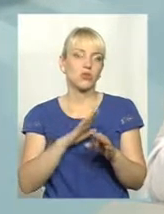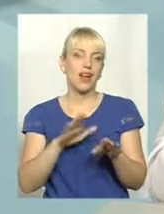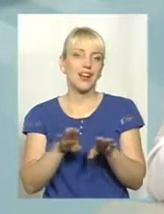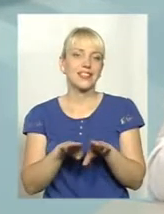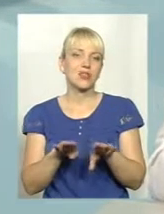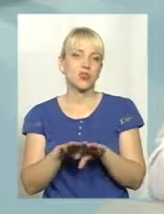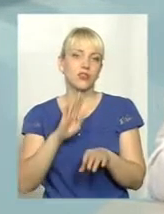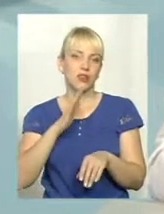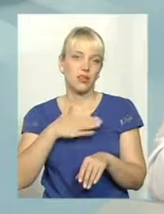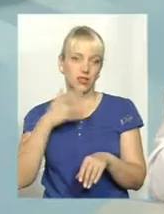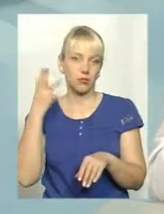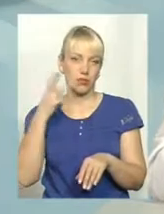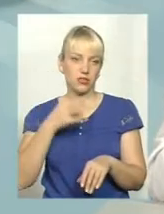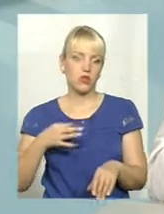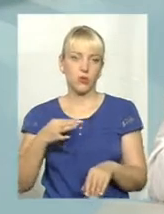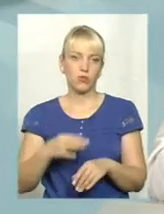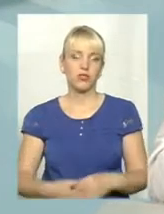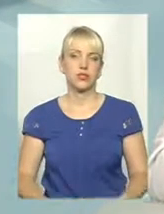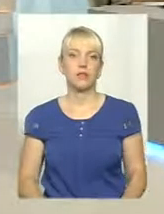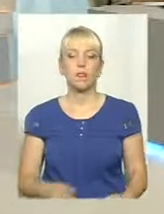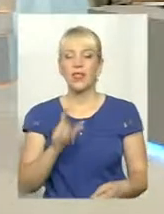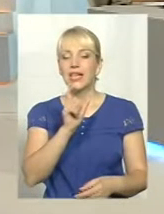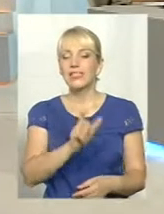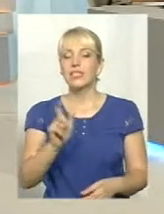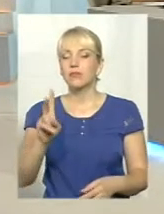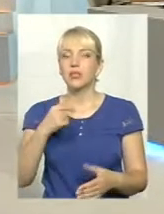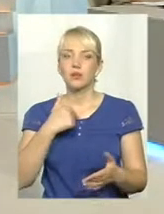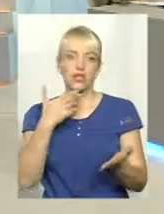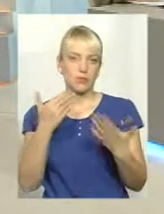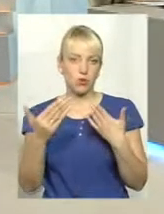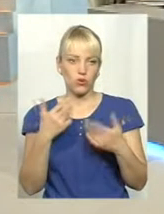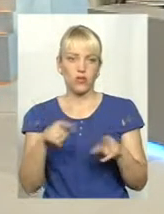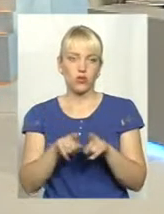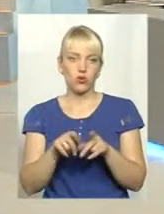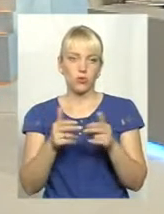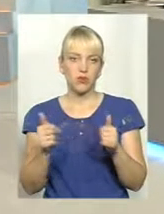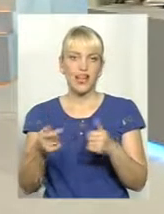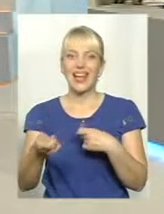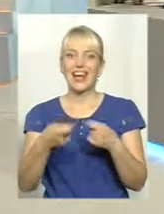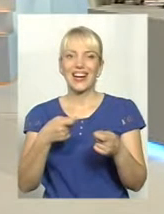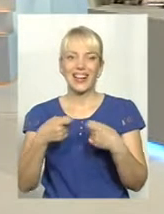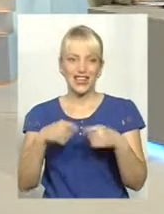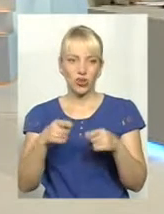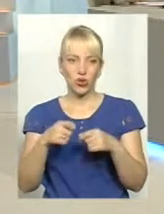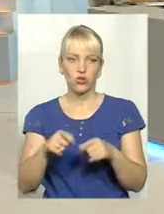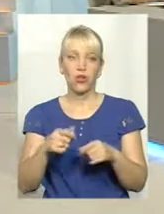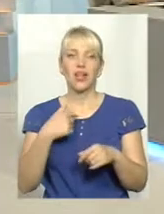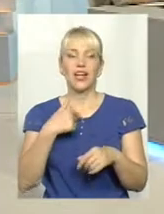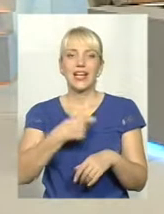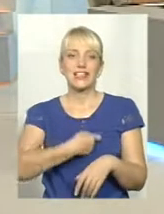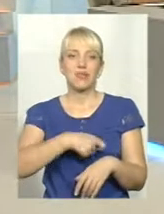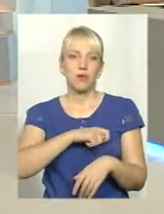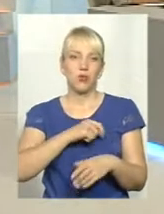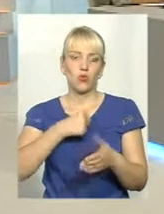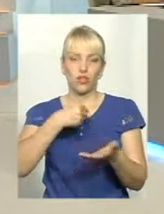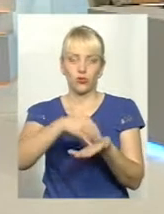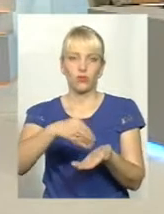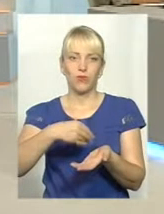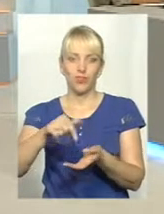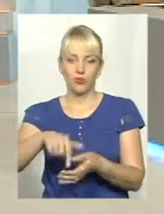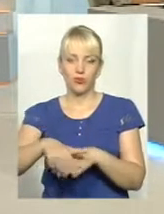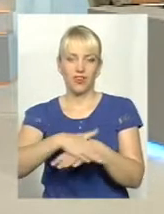інших областей, ну, це ринок Кам'янець-Подільський, частково згадують атомну станцію. Ось, ну, це з чим у моїх